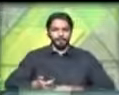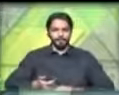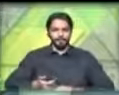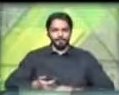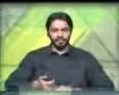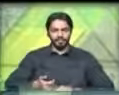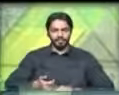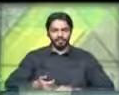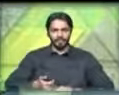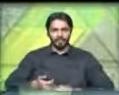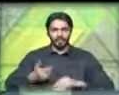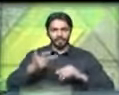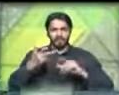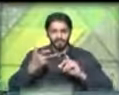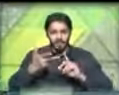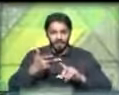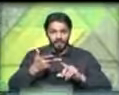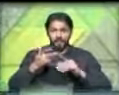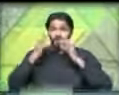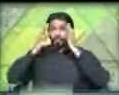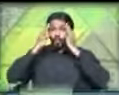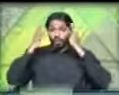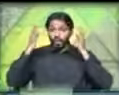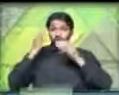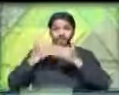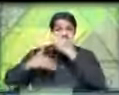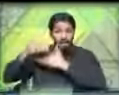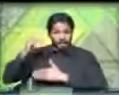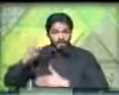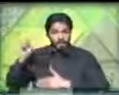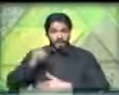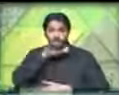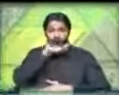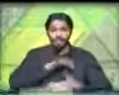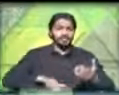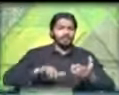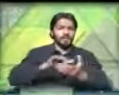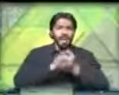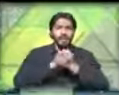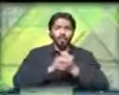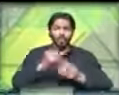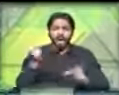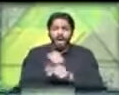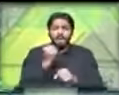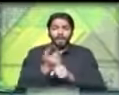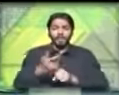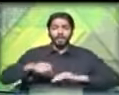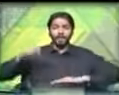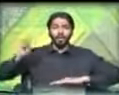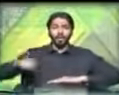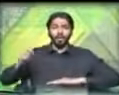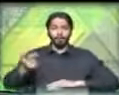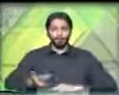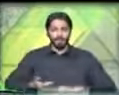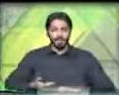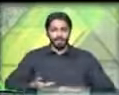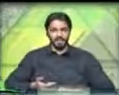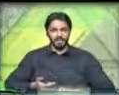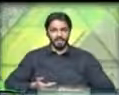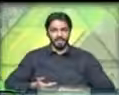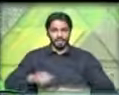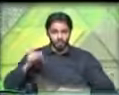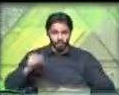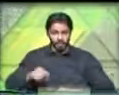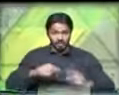أن عمل به الأولياء من أصحاب سيدنا رسول الله صلى الله عليه وسلم.